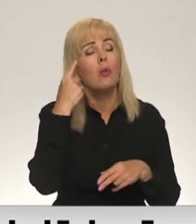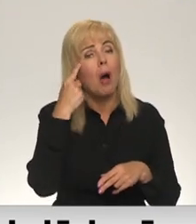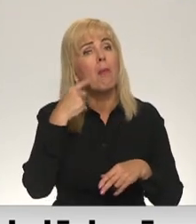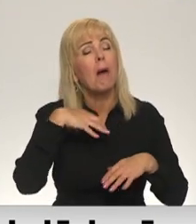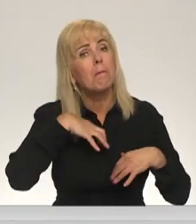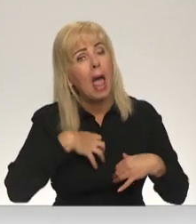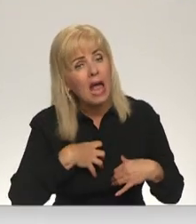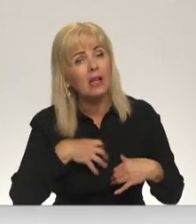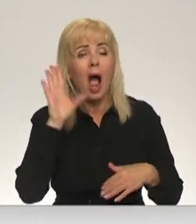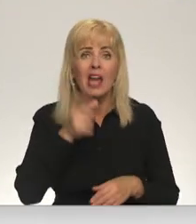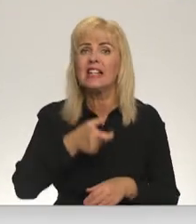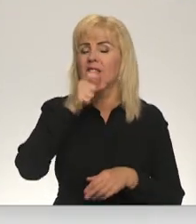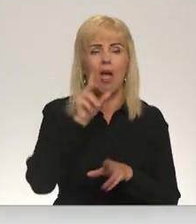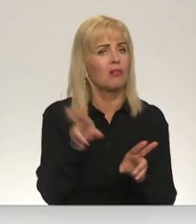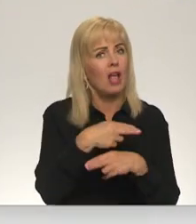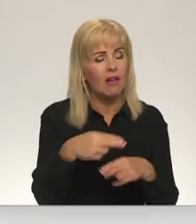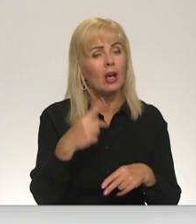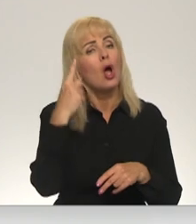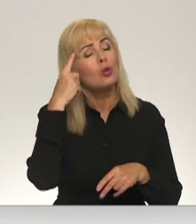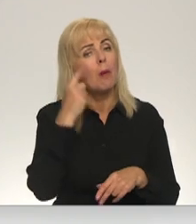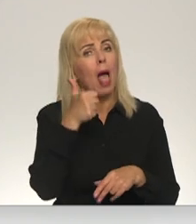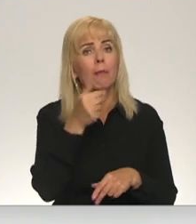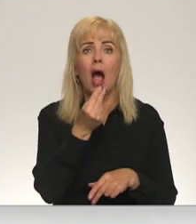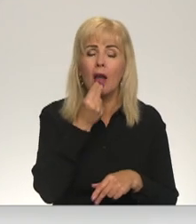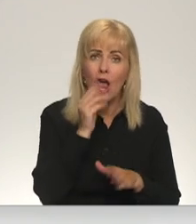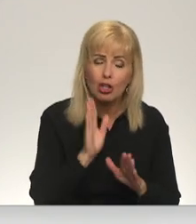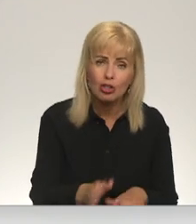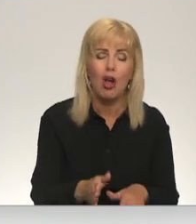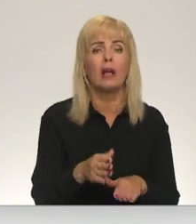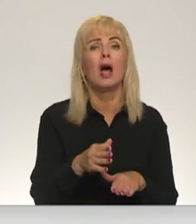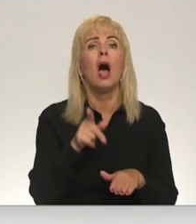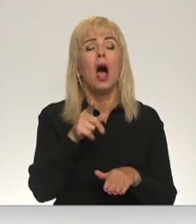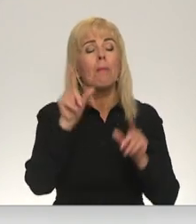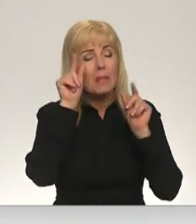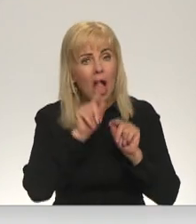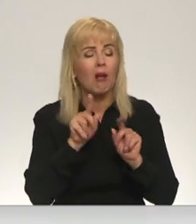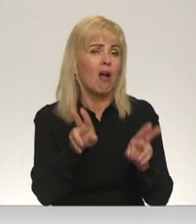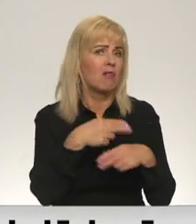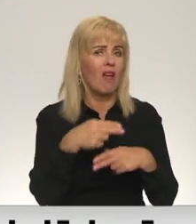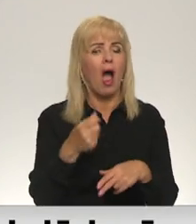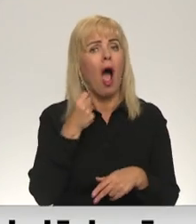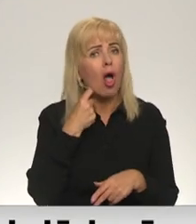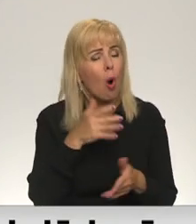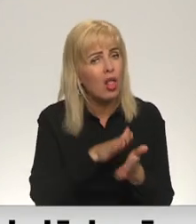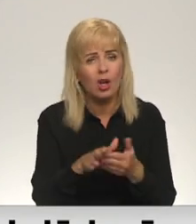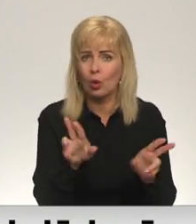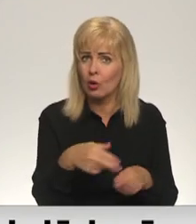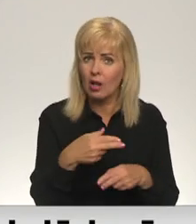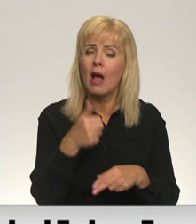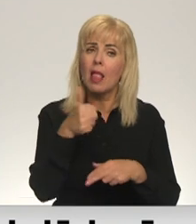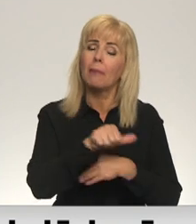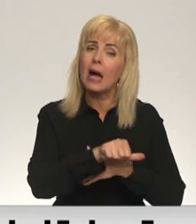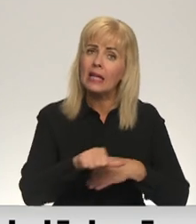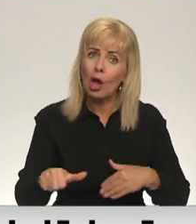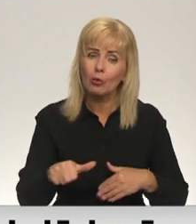mūsu veselību, par ēšanas režīmu, par miega režīmu, ja? Nesākam lietot, alkoholu, lai tagad nomierinātu. Arī ierobežojam